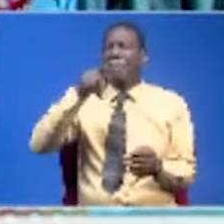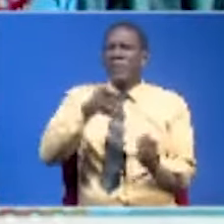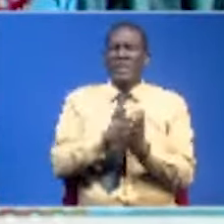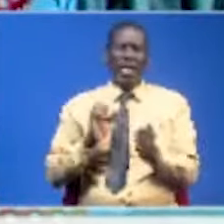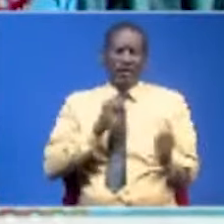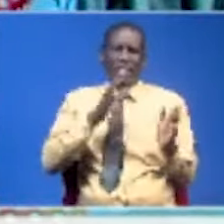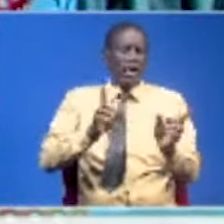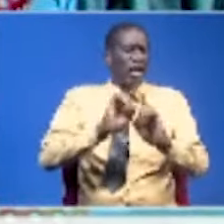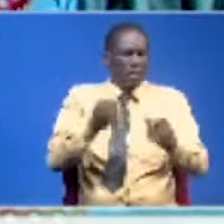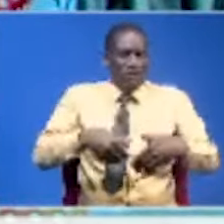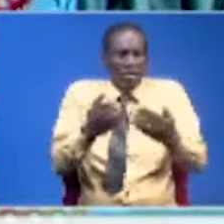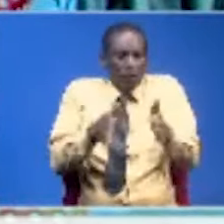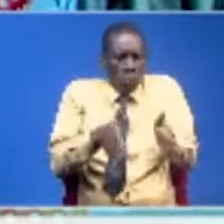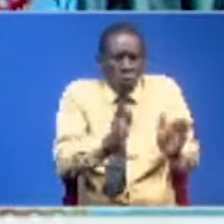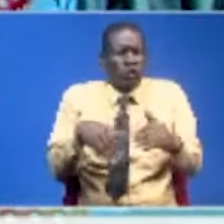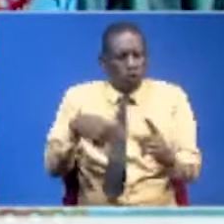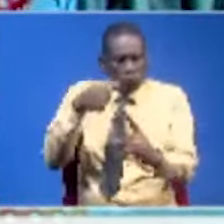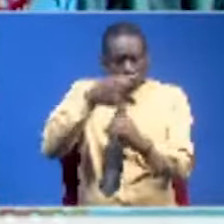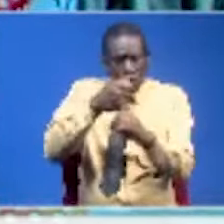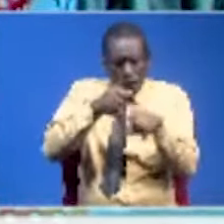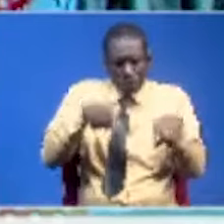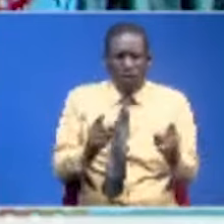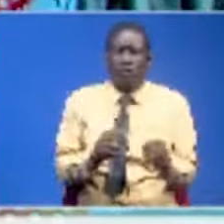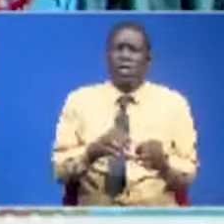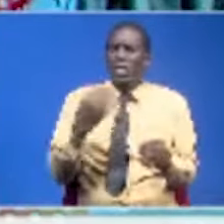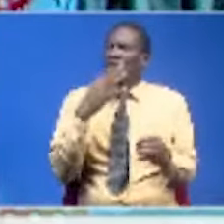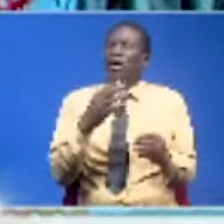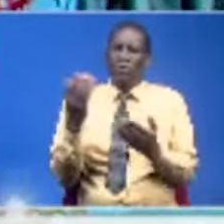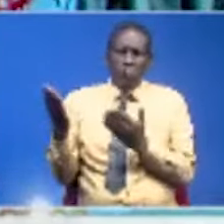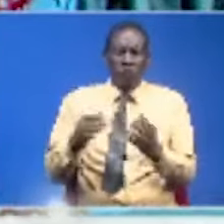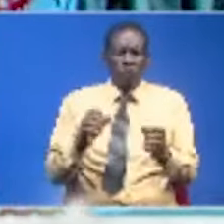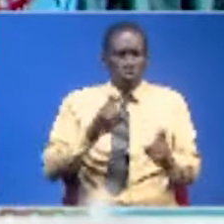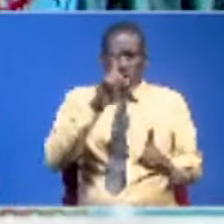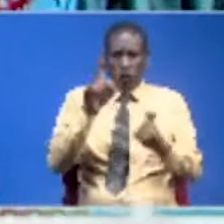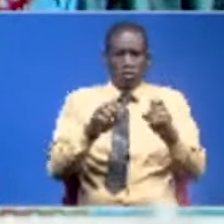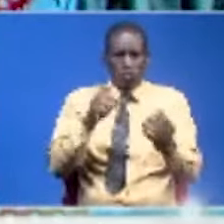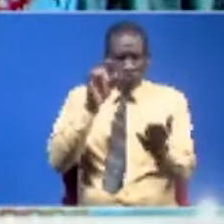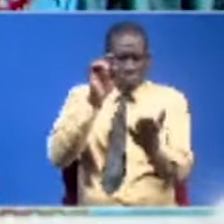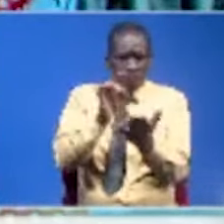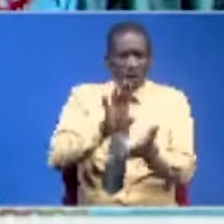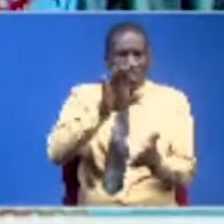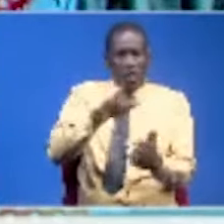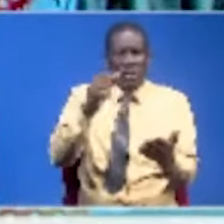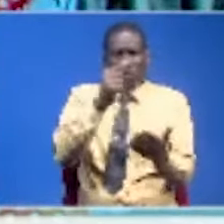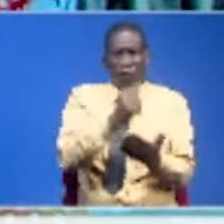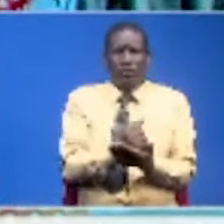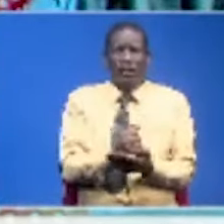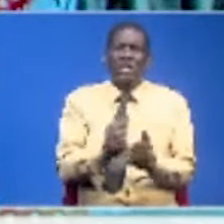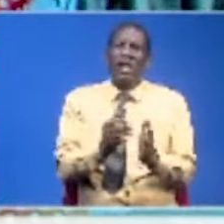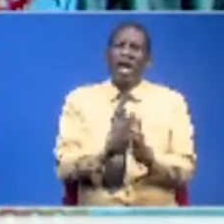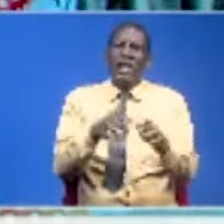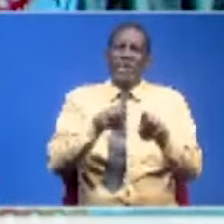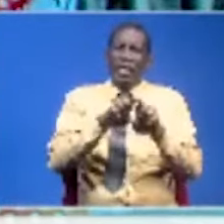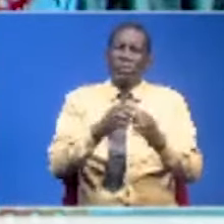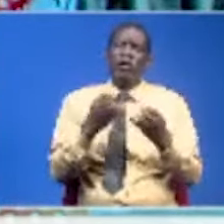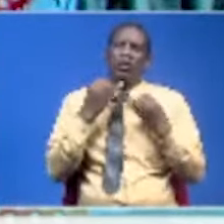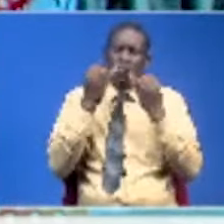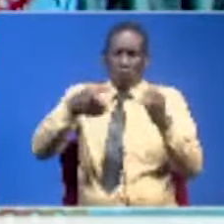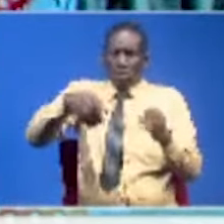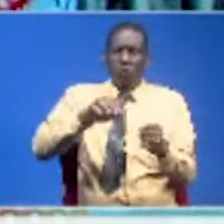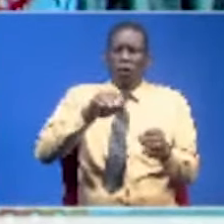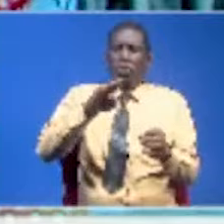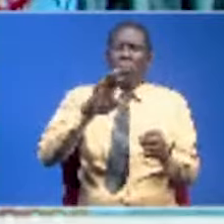hawakumpa nafasi ya kujitetea. Gachagua pia amezua maswali ya haraka ya kubanduliwa kwake afisini. Na kama alivyotuarifu sasa Brian Mushiri ni